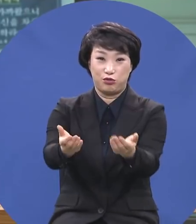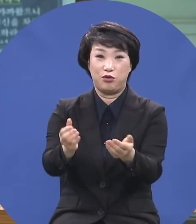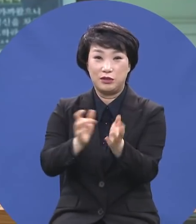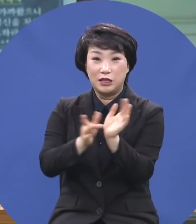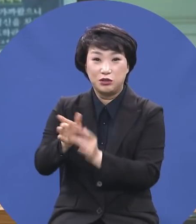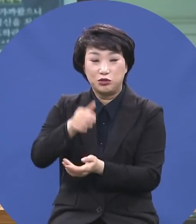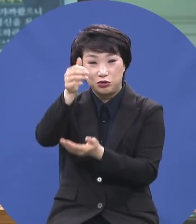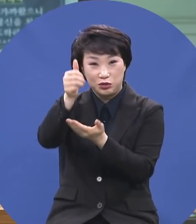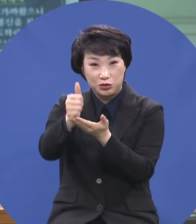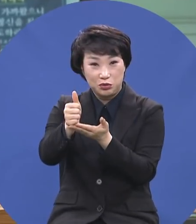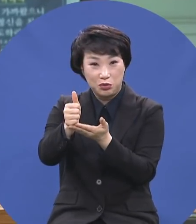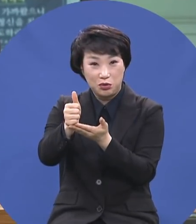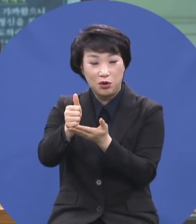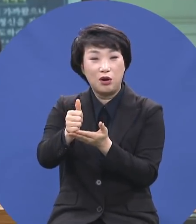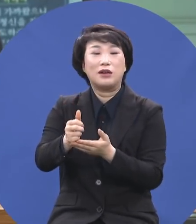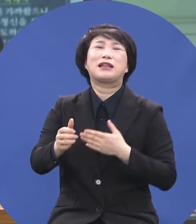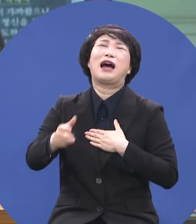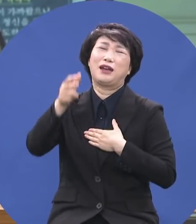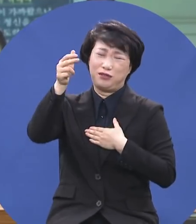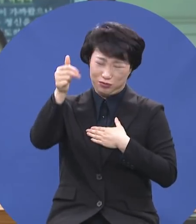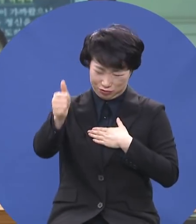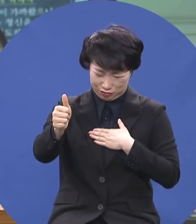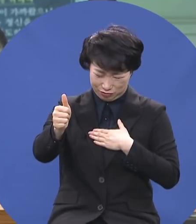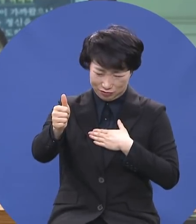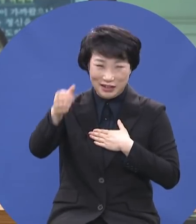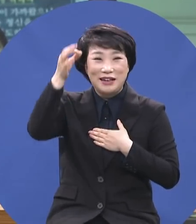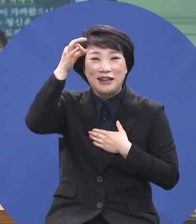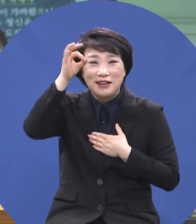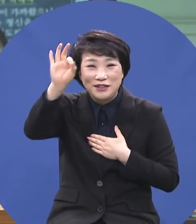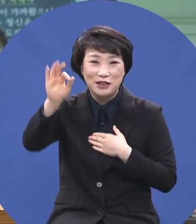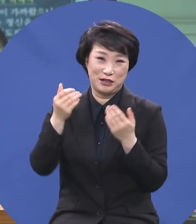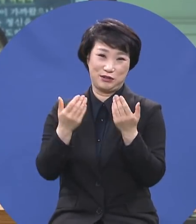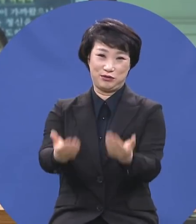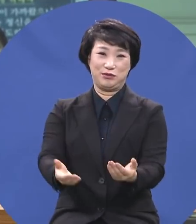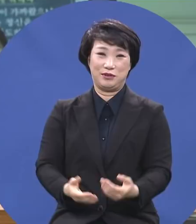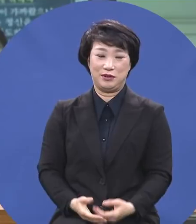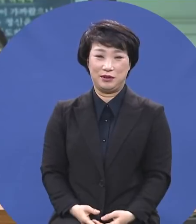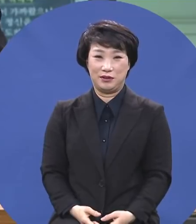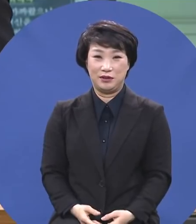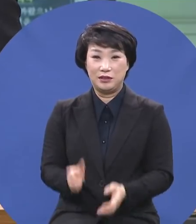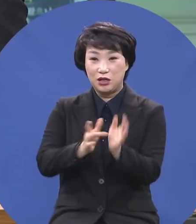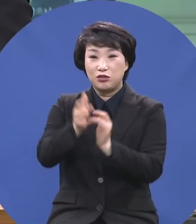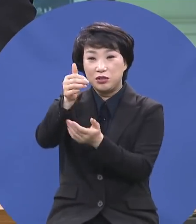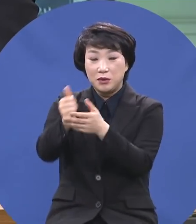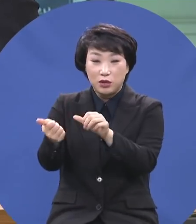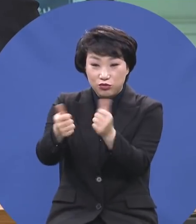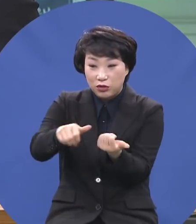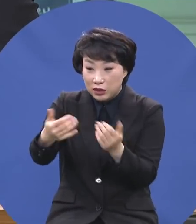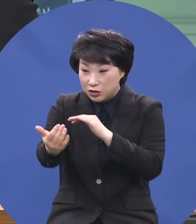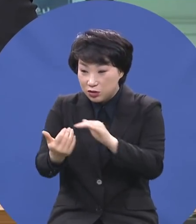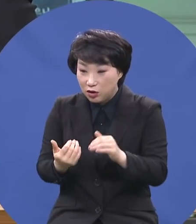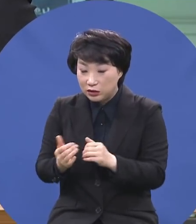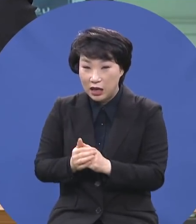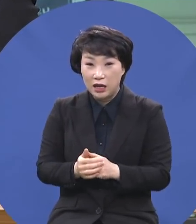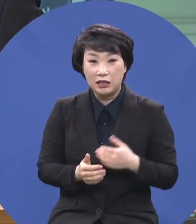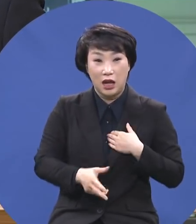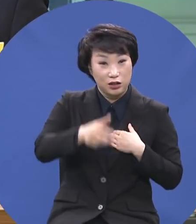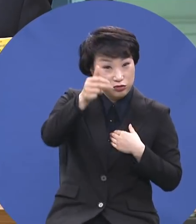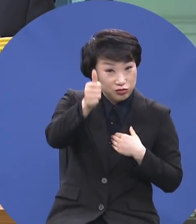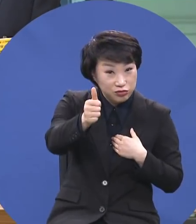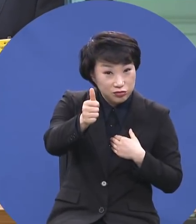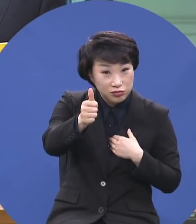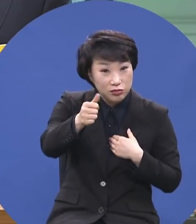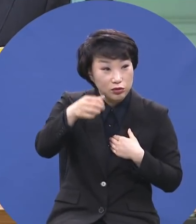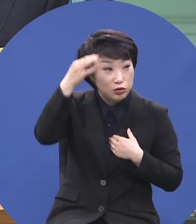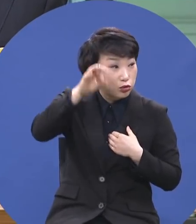예수 그리스도를 주라 시인하게 하는데, 예수가 죽으시기 전에 주라